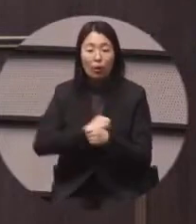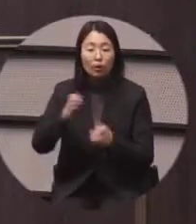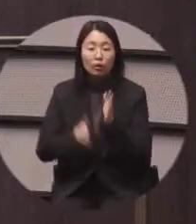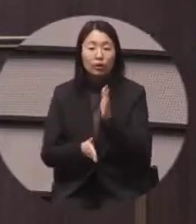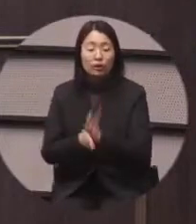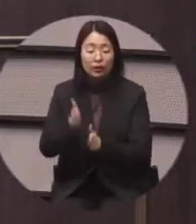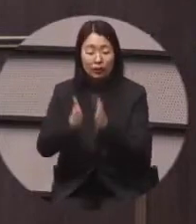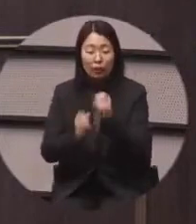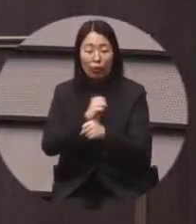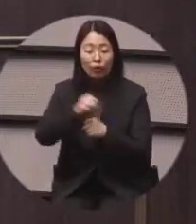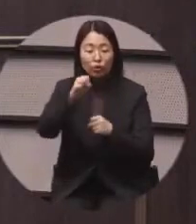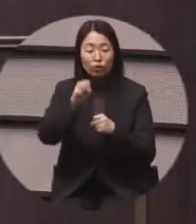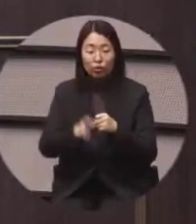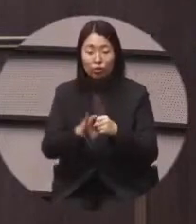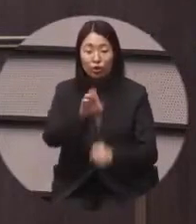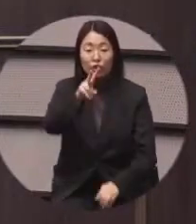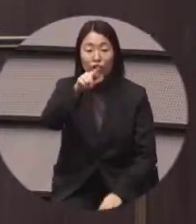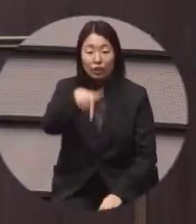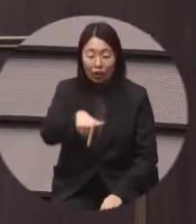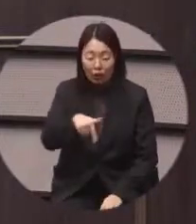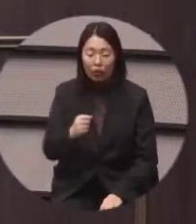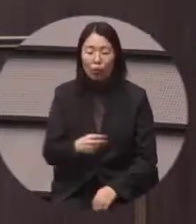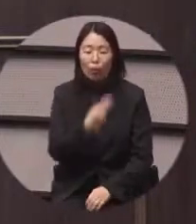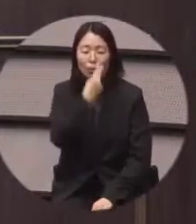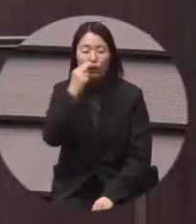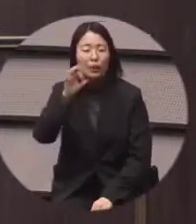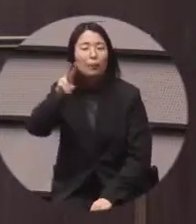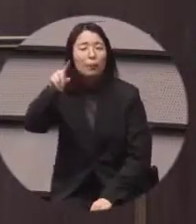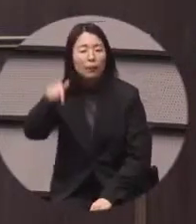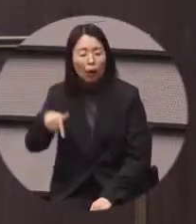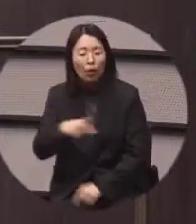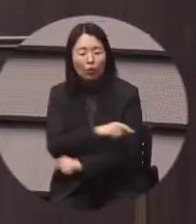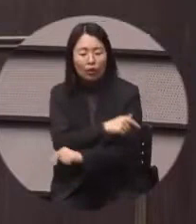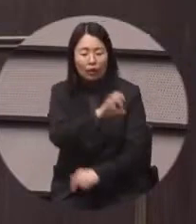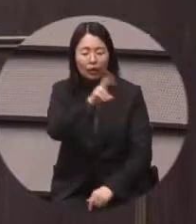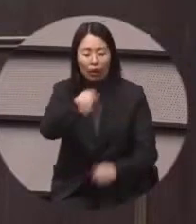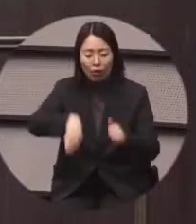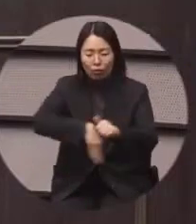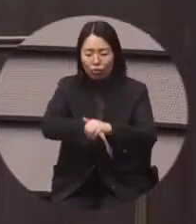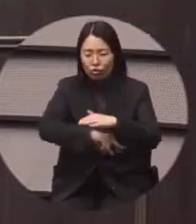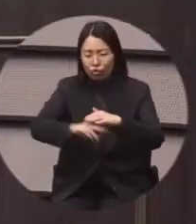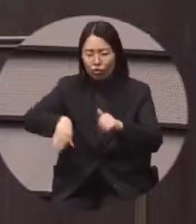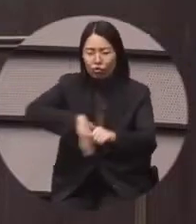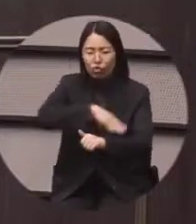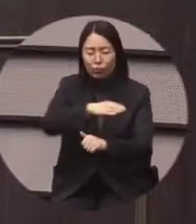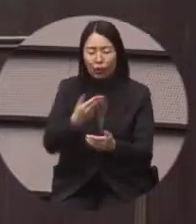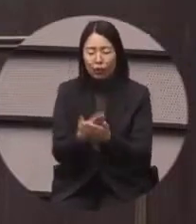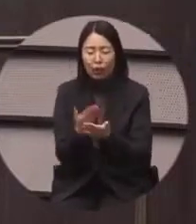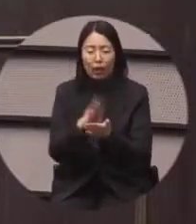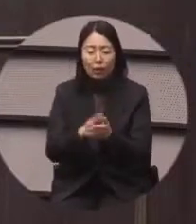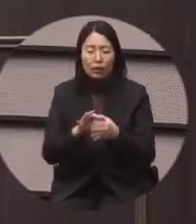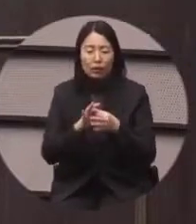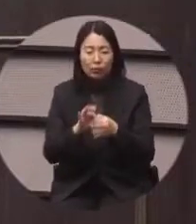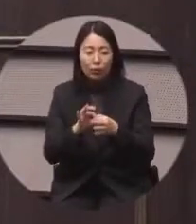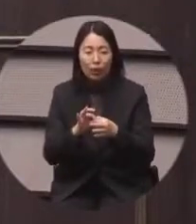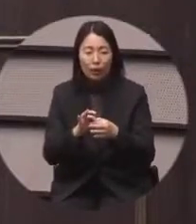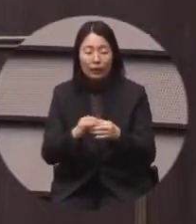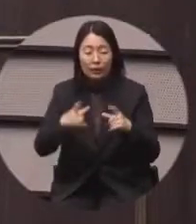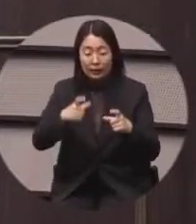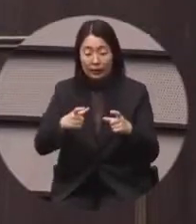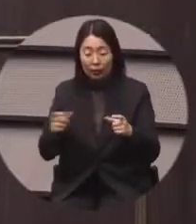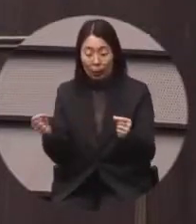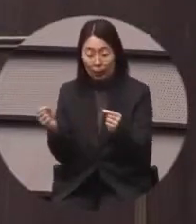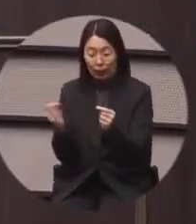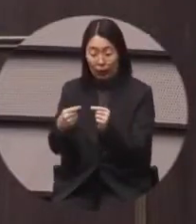광주시는 광주역 곤지암역 주변의 1단계 역세권 도시개발 사업을 추진하면서 그 인접 지역의 계획적 개발을